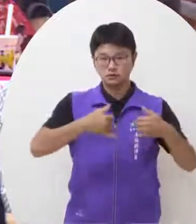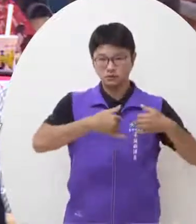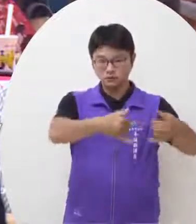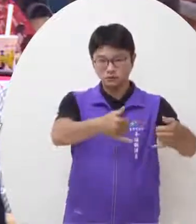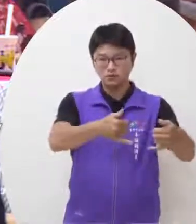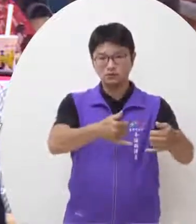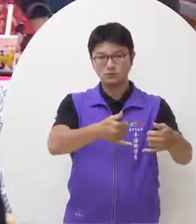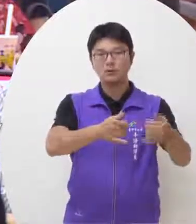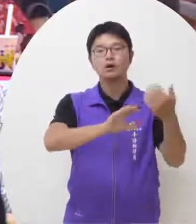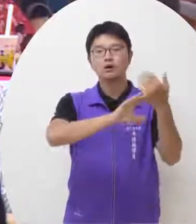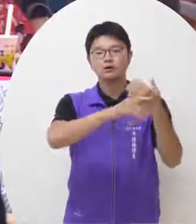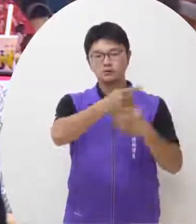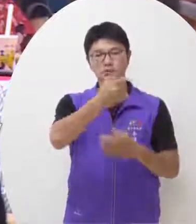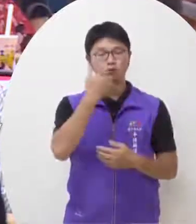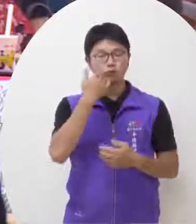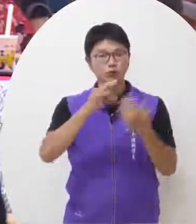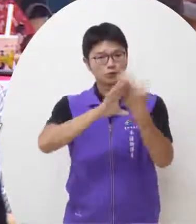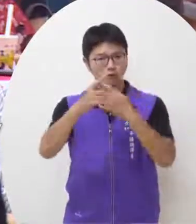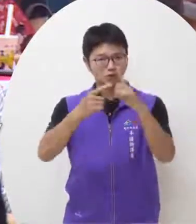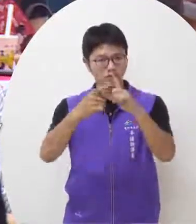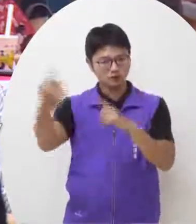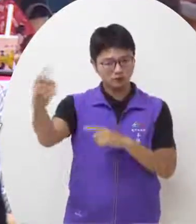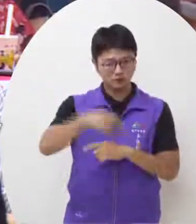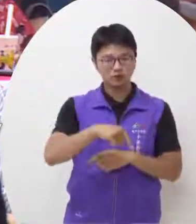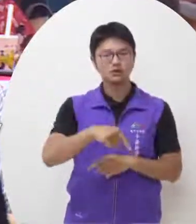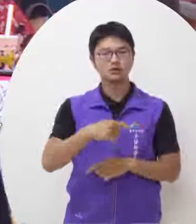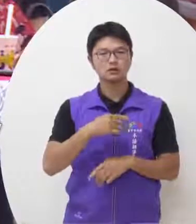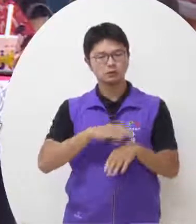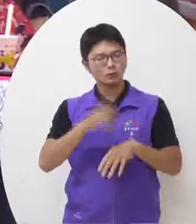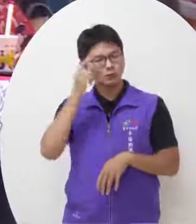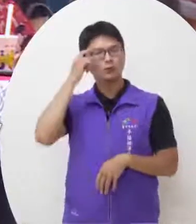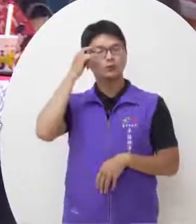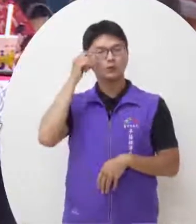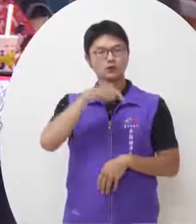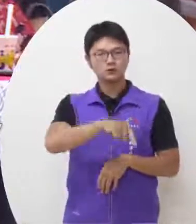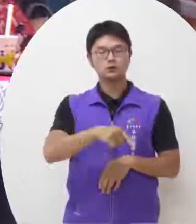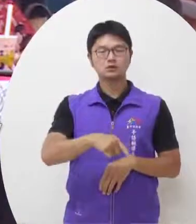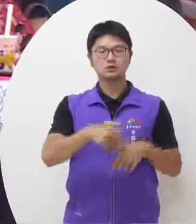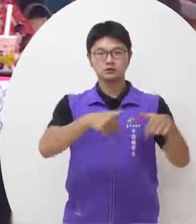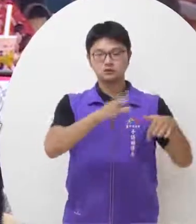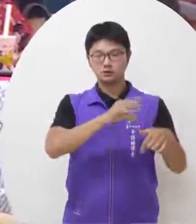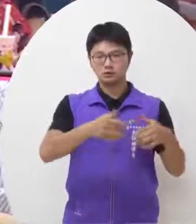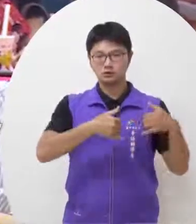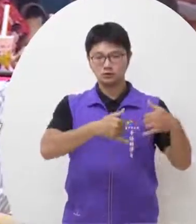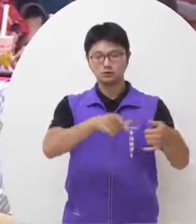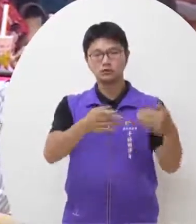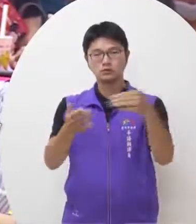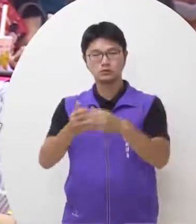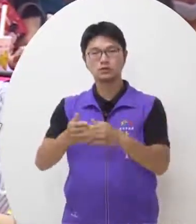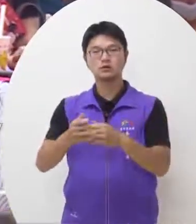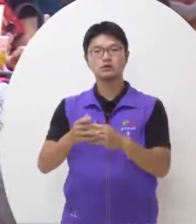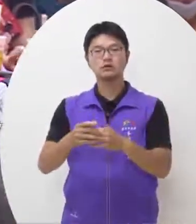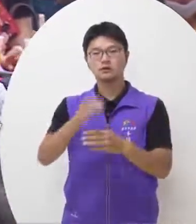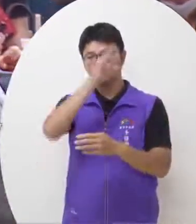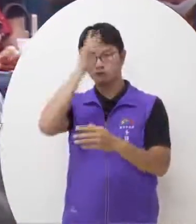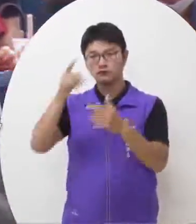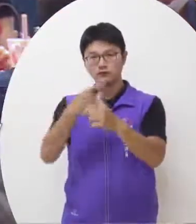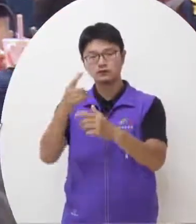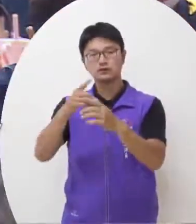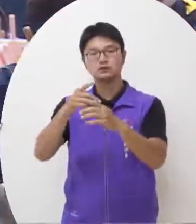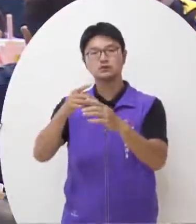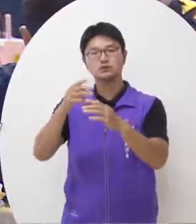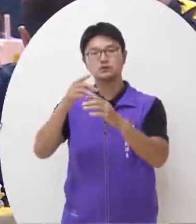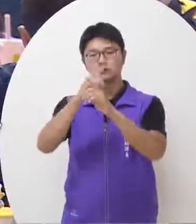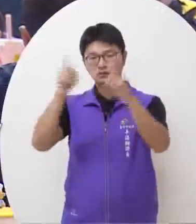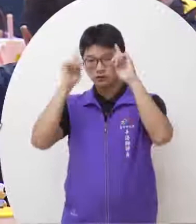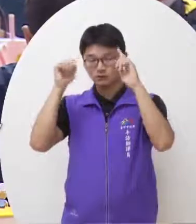的人士都可以有一个感觉，就是整体性连接到逢甲商圈里面，不能说里面很漂亮，里面都有规划，然后外面就